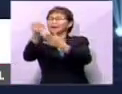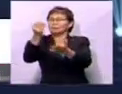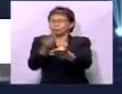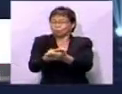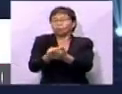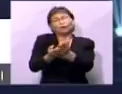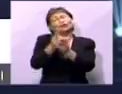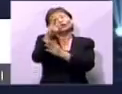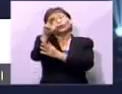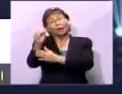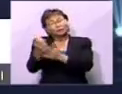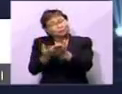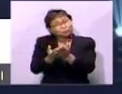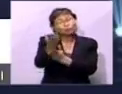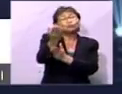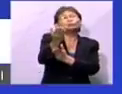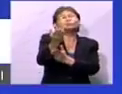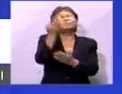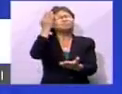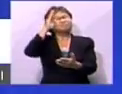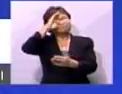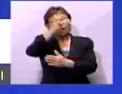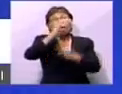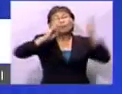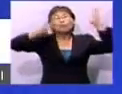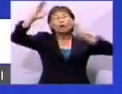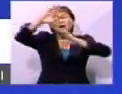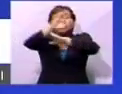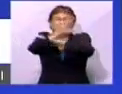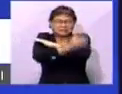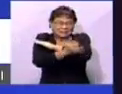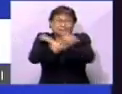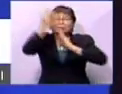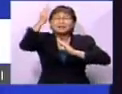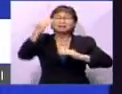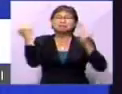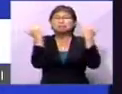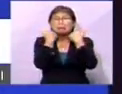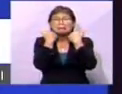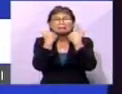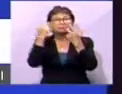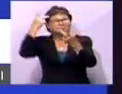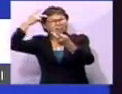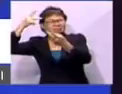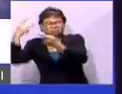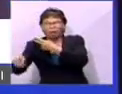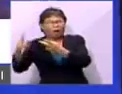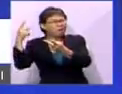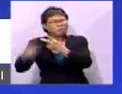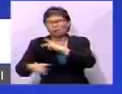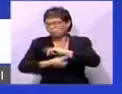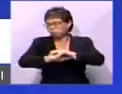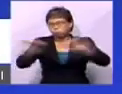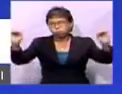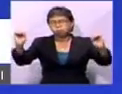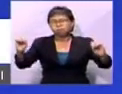$124 bilion, sekaligus membuktikan dakwaan kononnya Malaysia negara bankrupt tidak logik sama sekali.